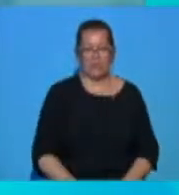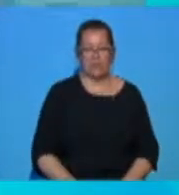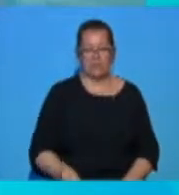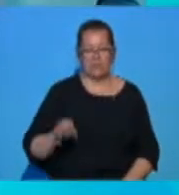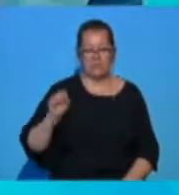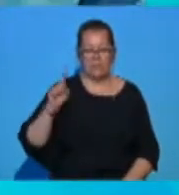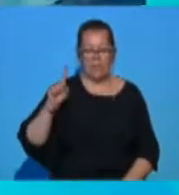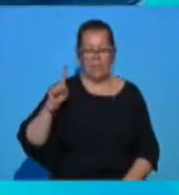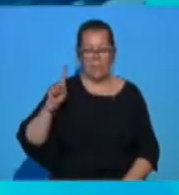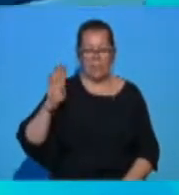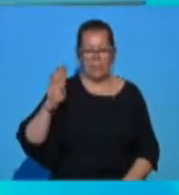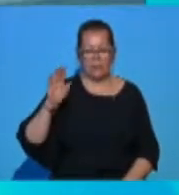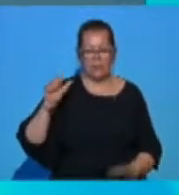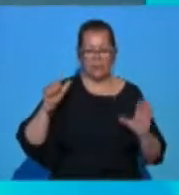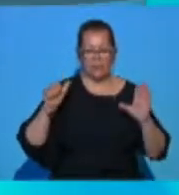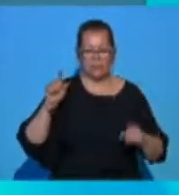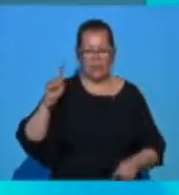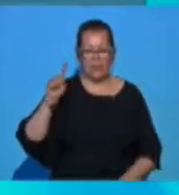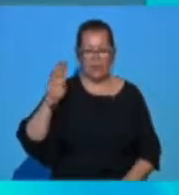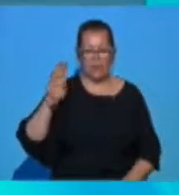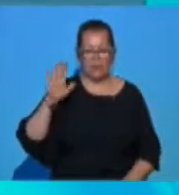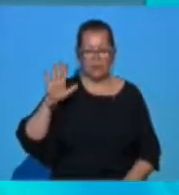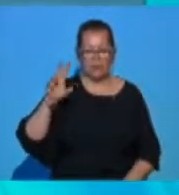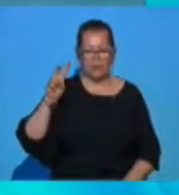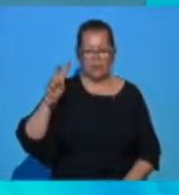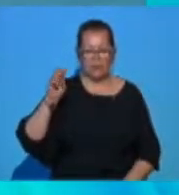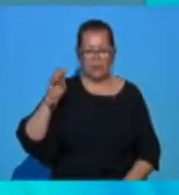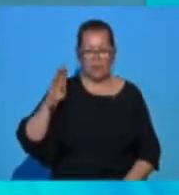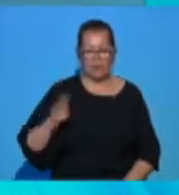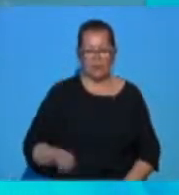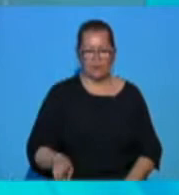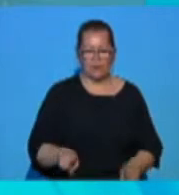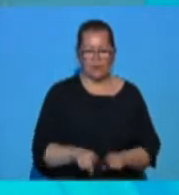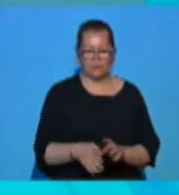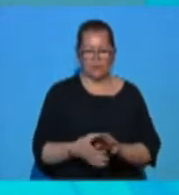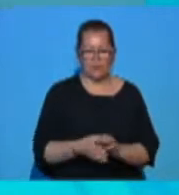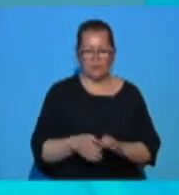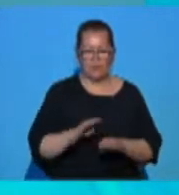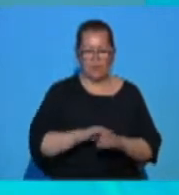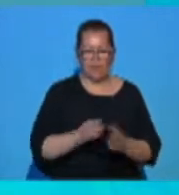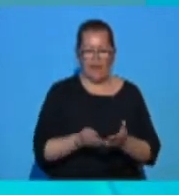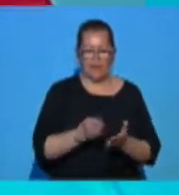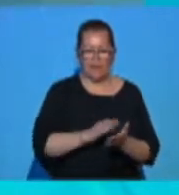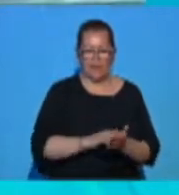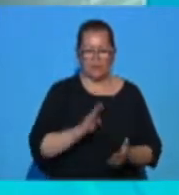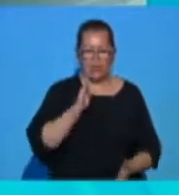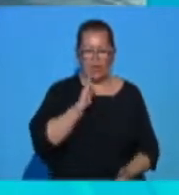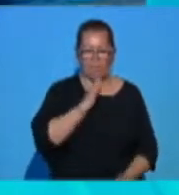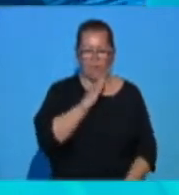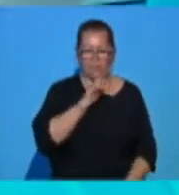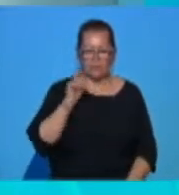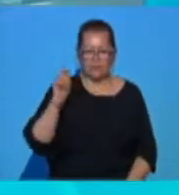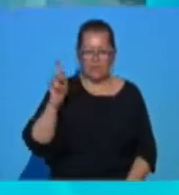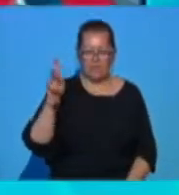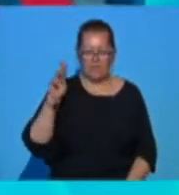numărul de WhatsApp 0746 145 204. De asemenea, ne puteți contacta și pe pagina